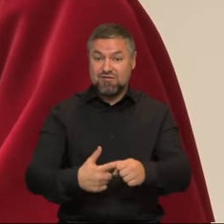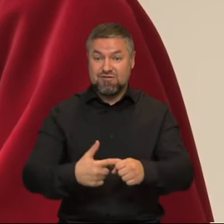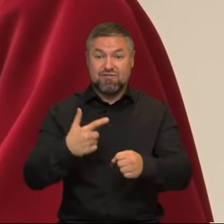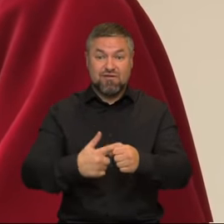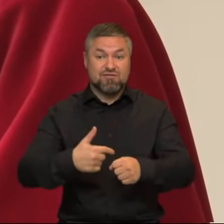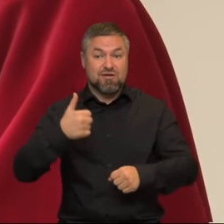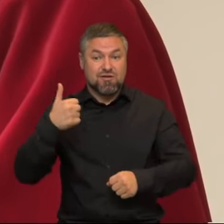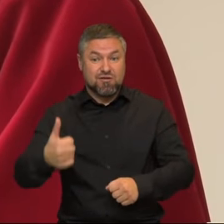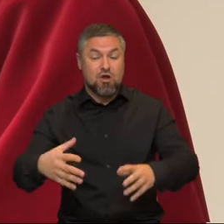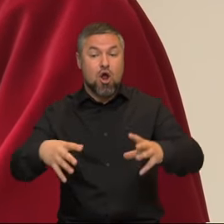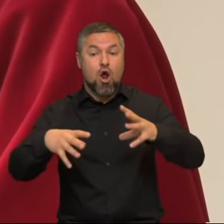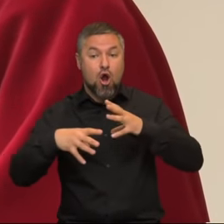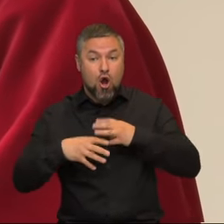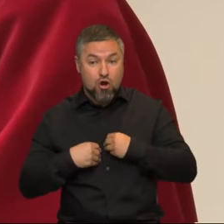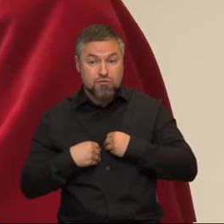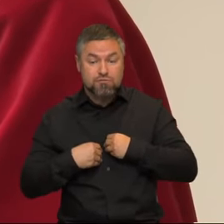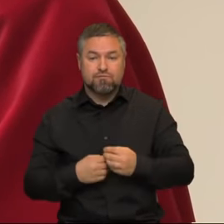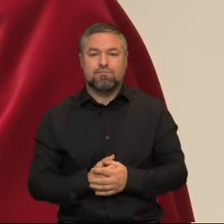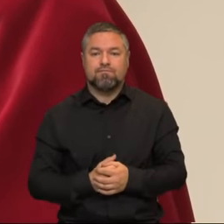2020-2021 otrzymują